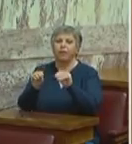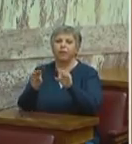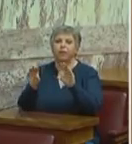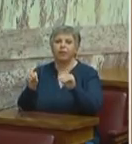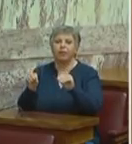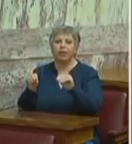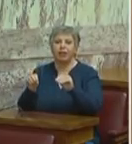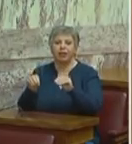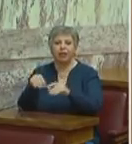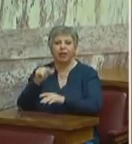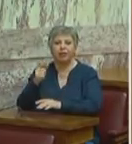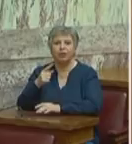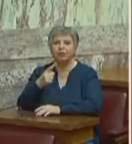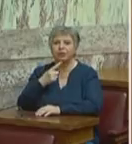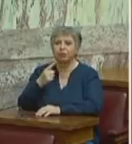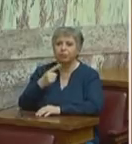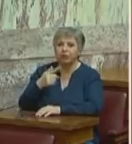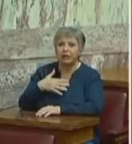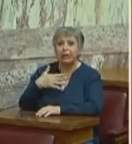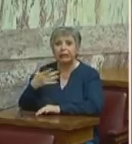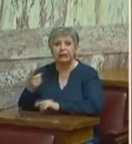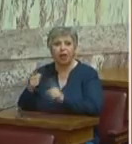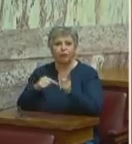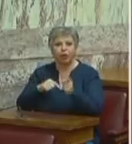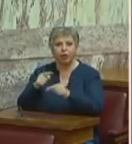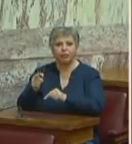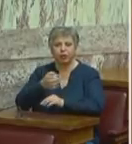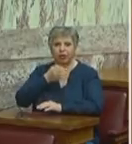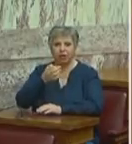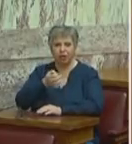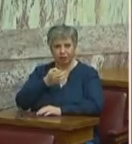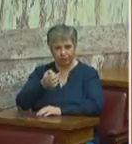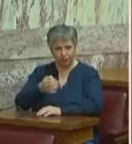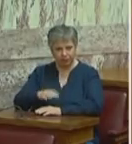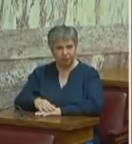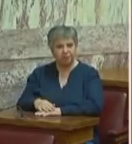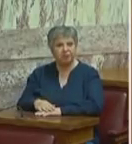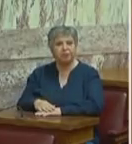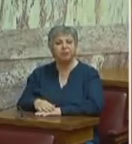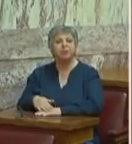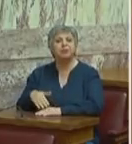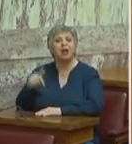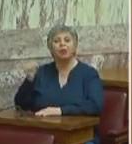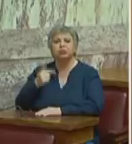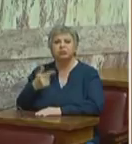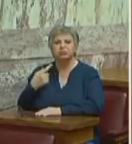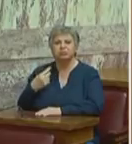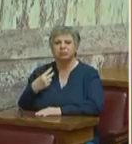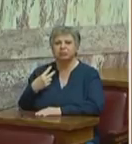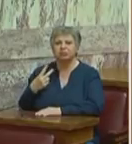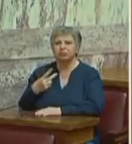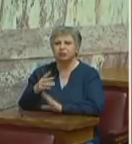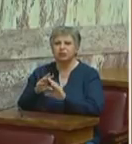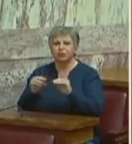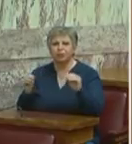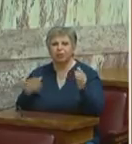να ταξιδεύσει ένας πρωθυπουργός για να γυρίσει πίσω στη χώρα του, είδα σήμερα μια σειρά από δημοσιεύματα στα μέσα μαζικής